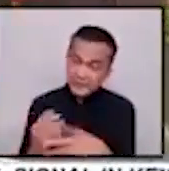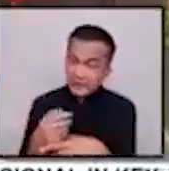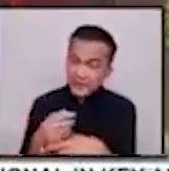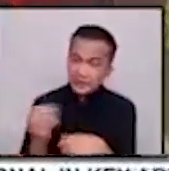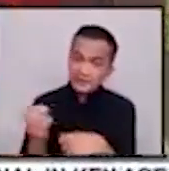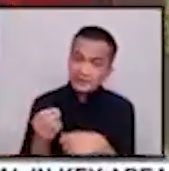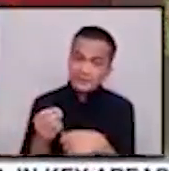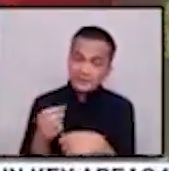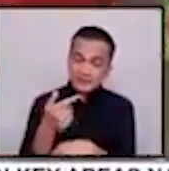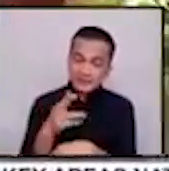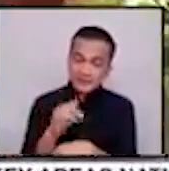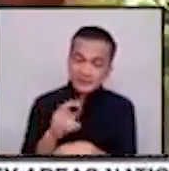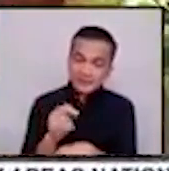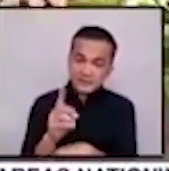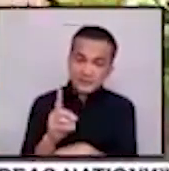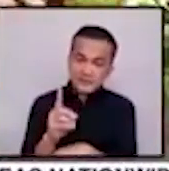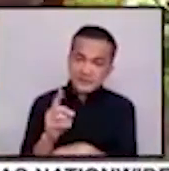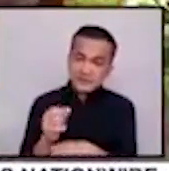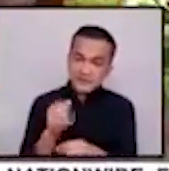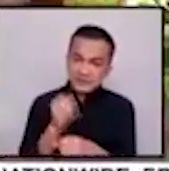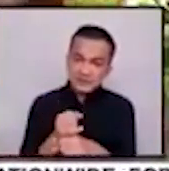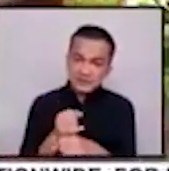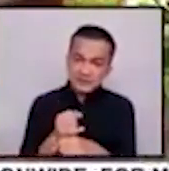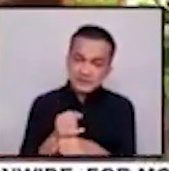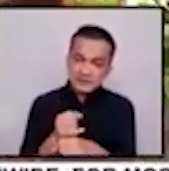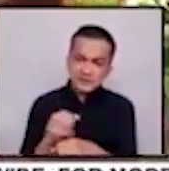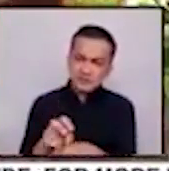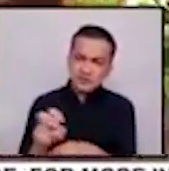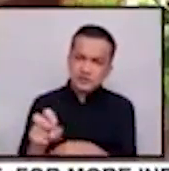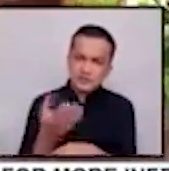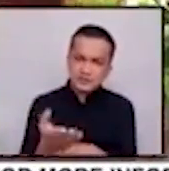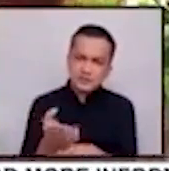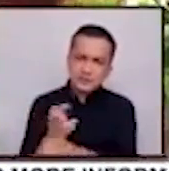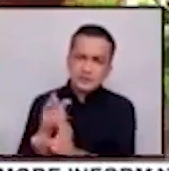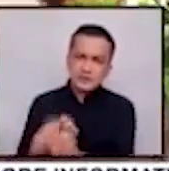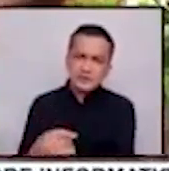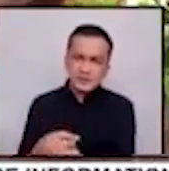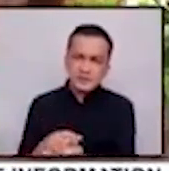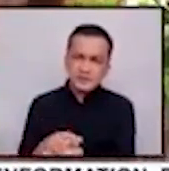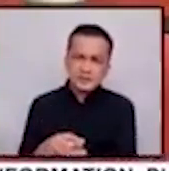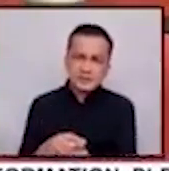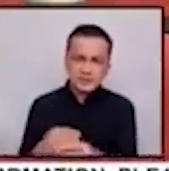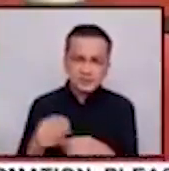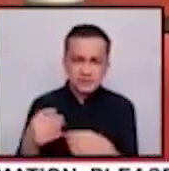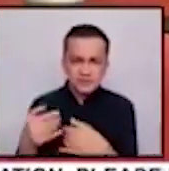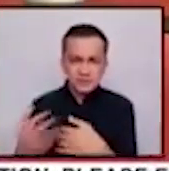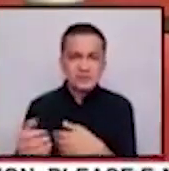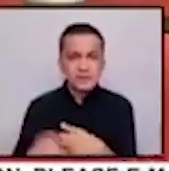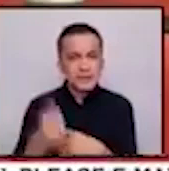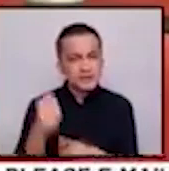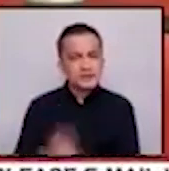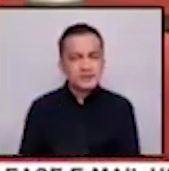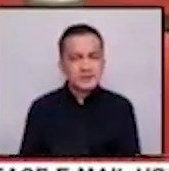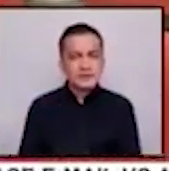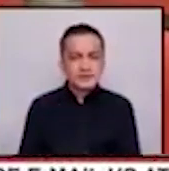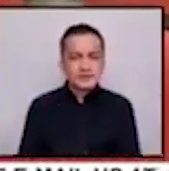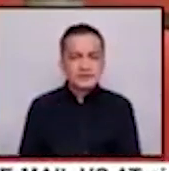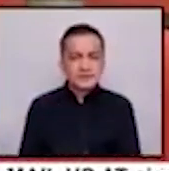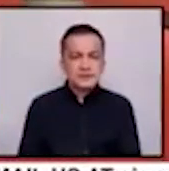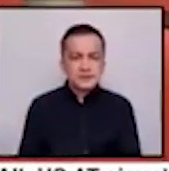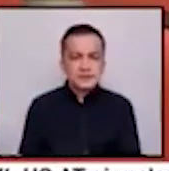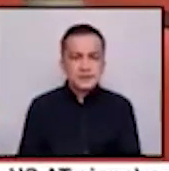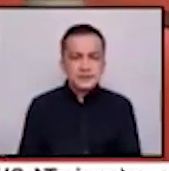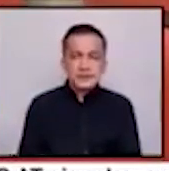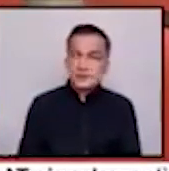International 2022 first runner-up. Yung journey mo sa iyong pagsali dito hanggang sa ikaw nga ay nanalo. So, it's my first time